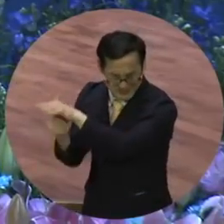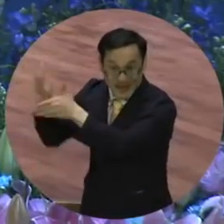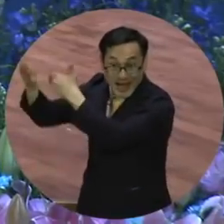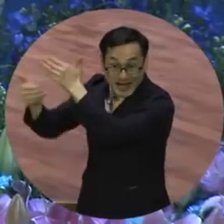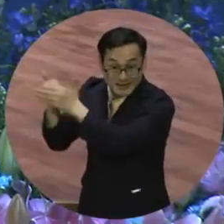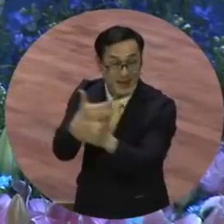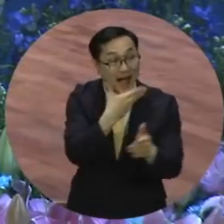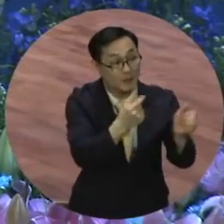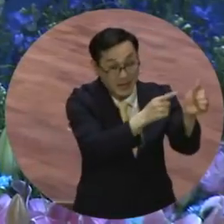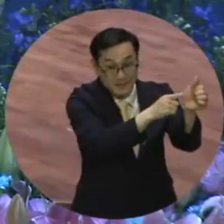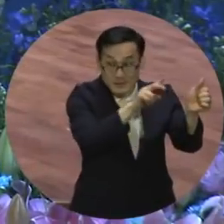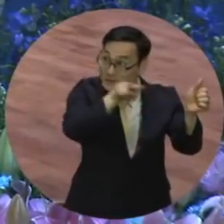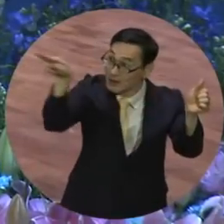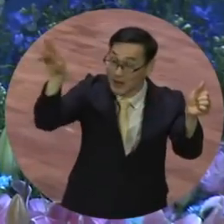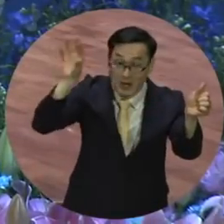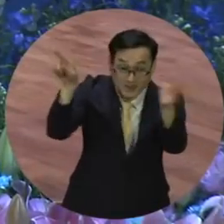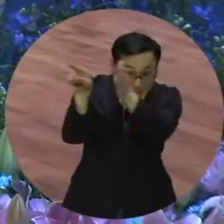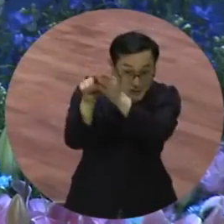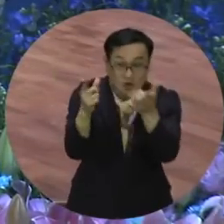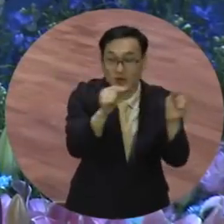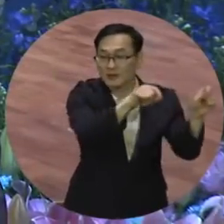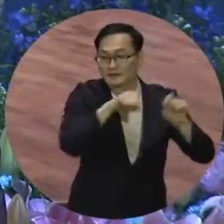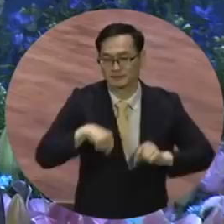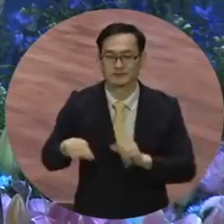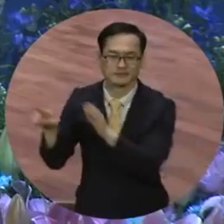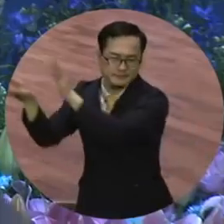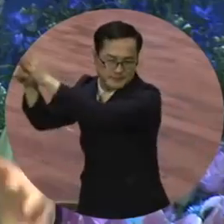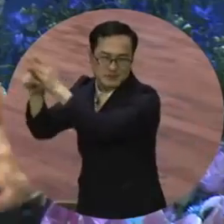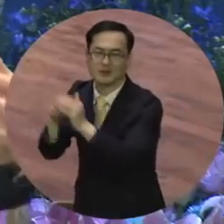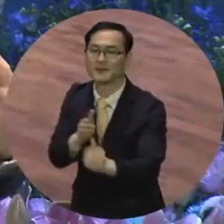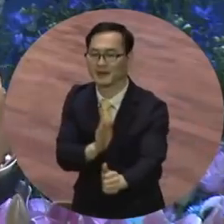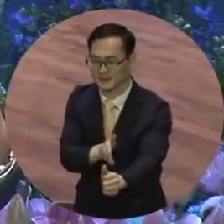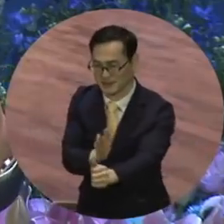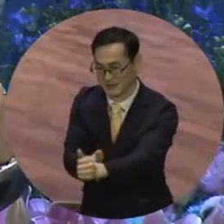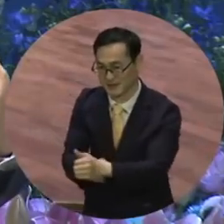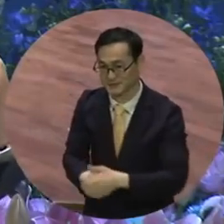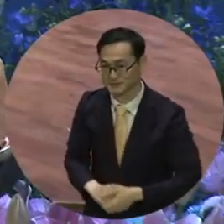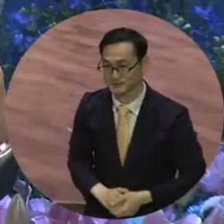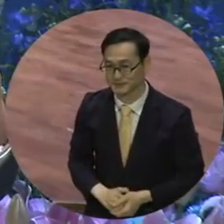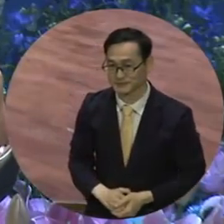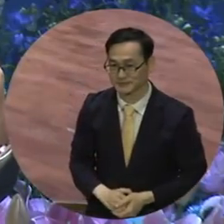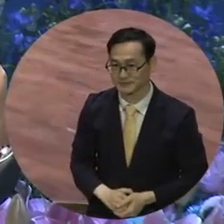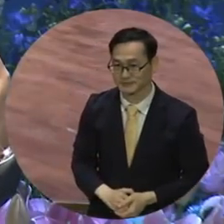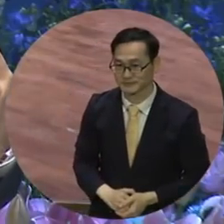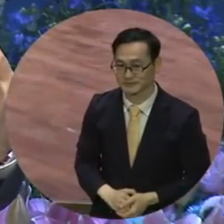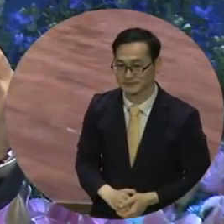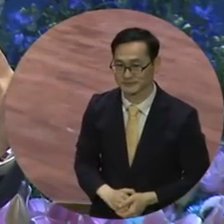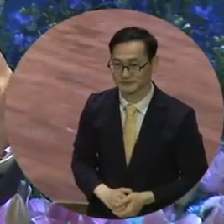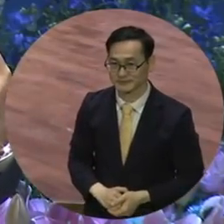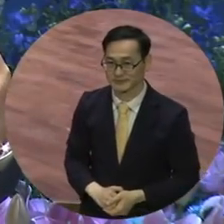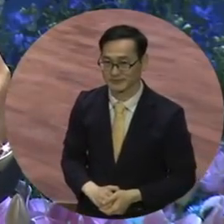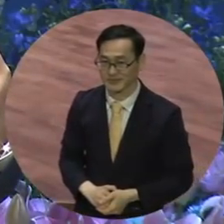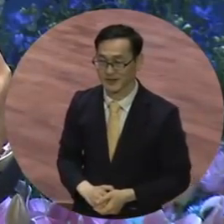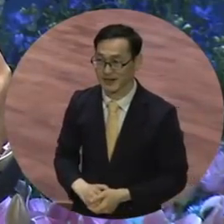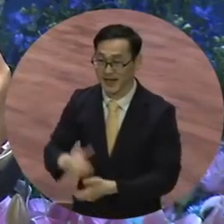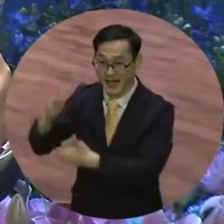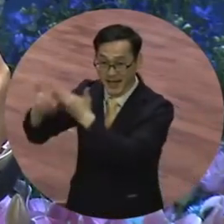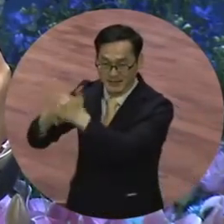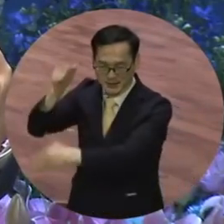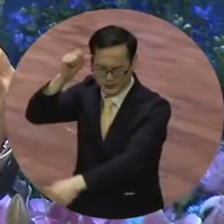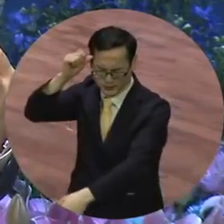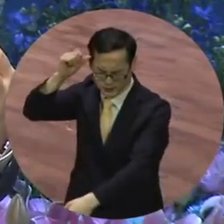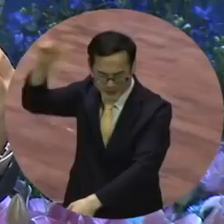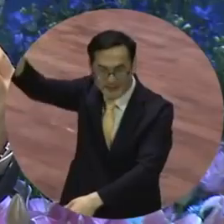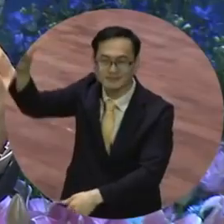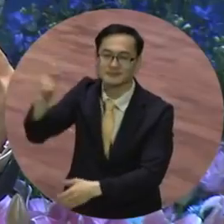믿음으로 바라보시기 바랍니다. 그러면 어떻게 해요? 하나님의 스케일을 체험하게 돼요. 내